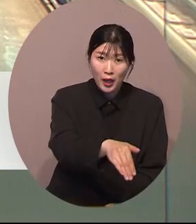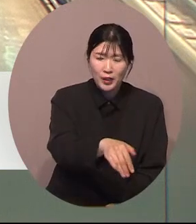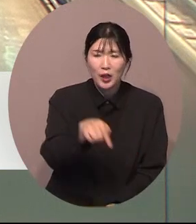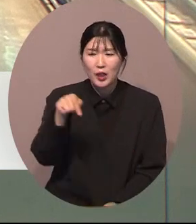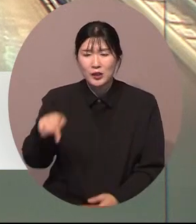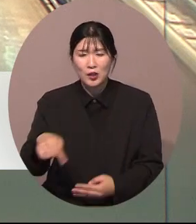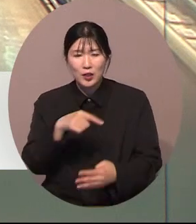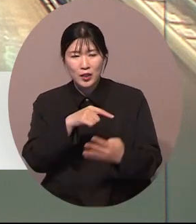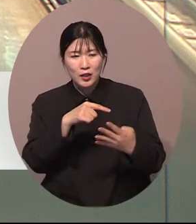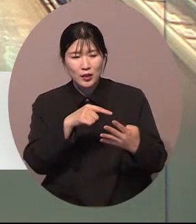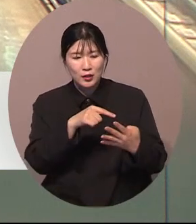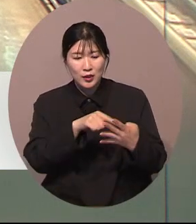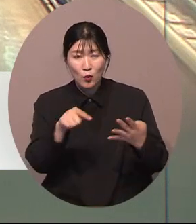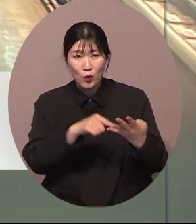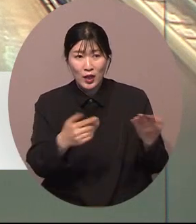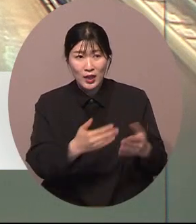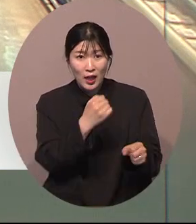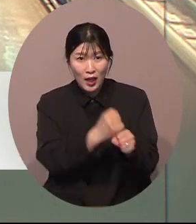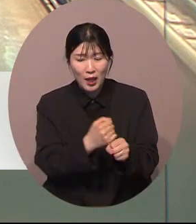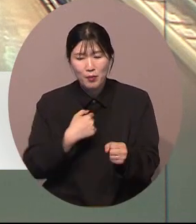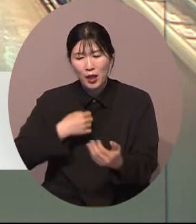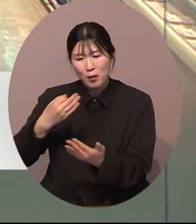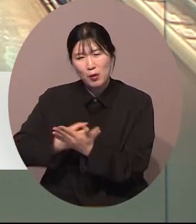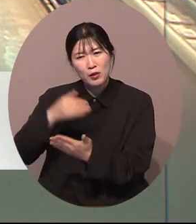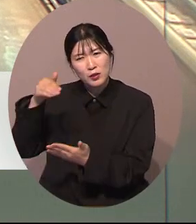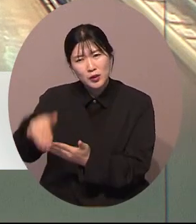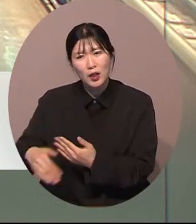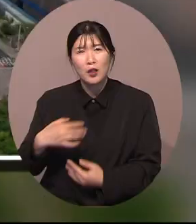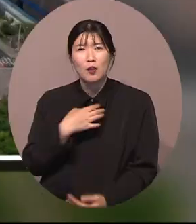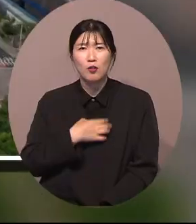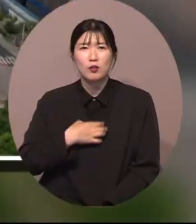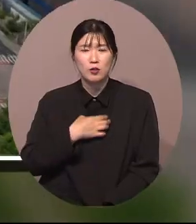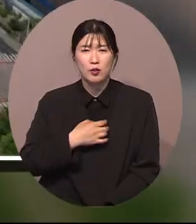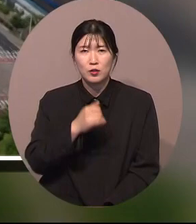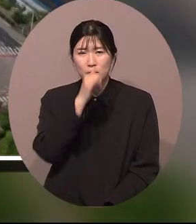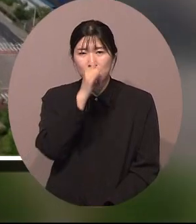매출 하락을 우려하고 있습니다. 조영찬 기자가 취재했습니다.